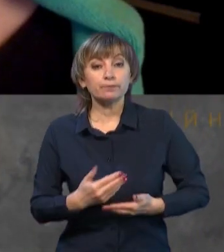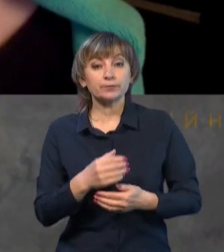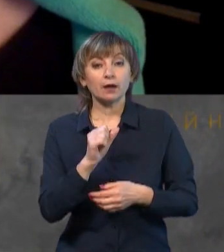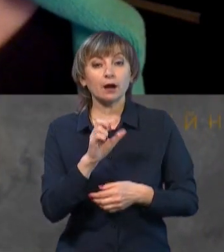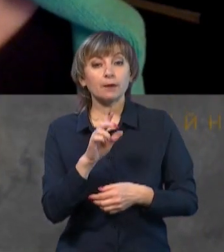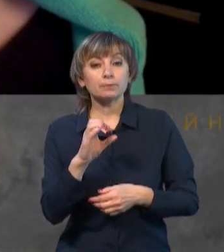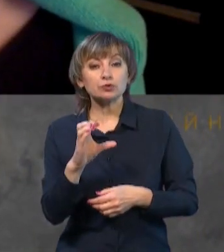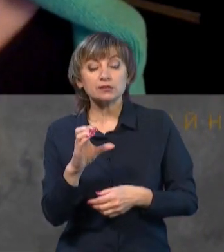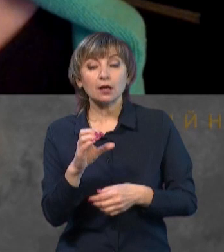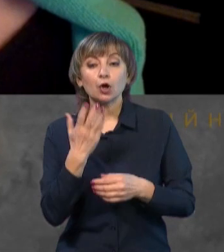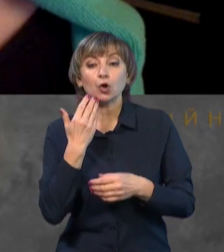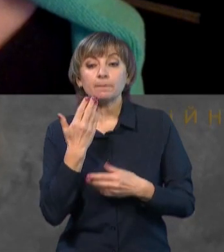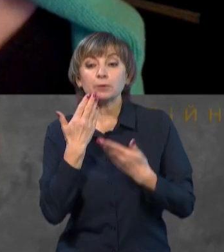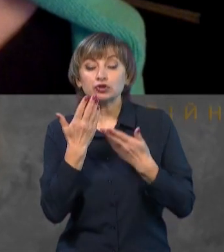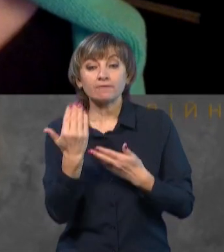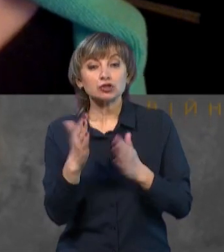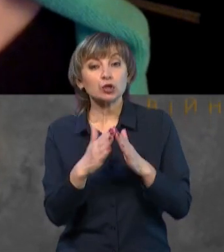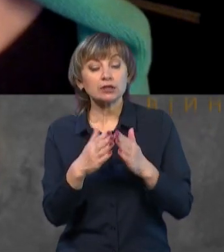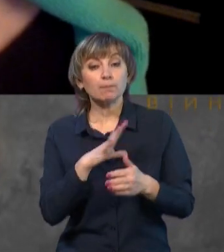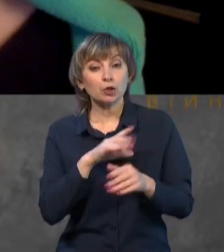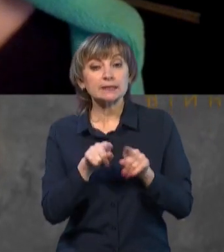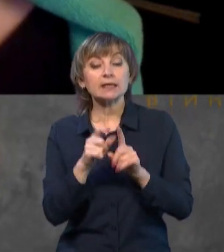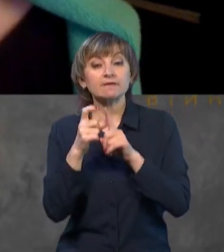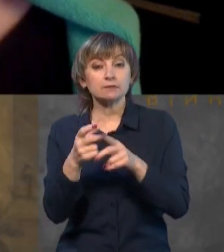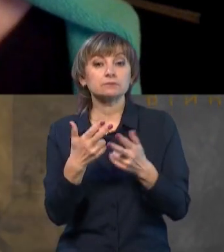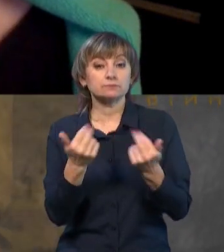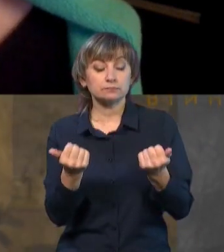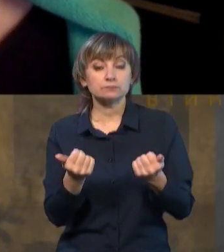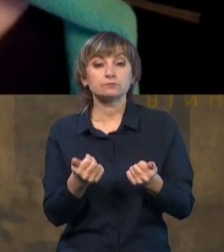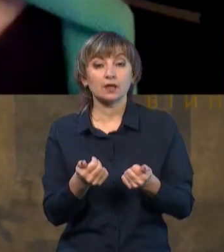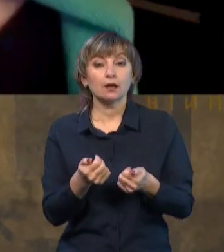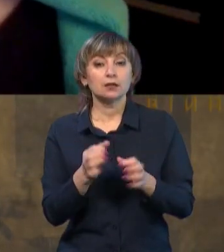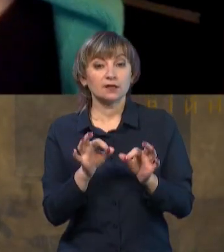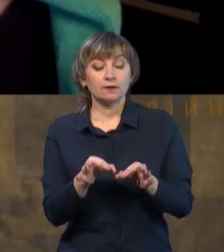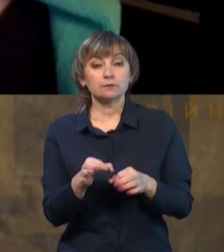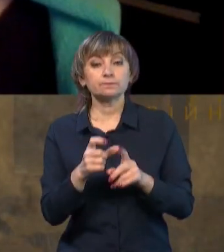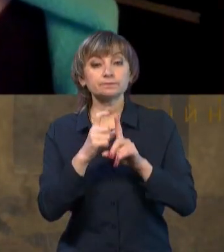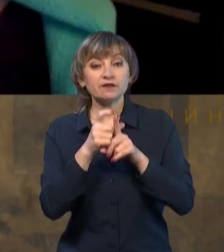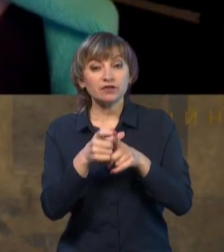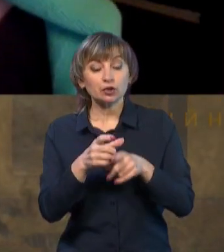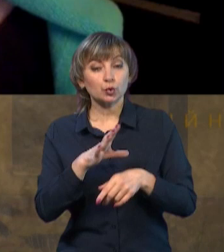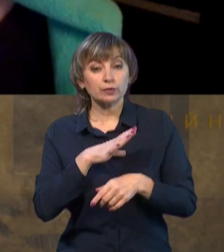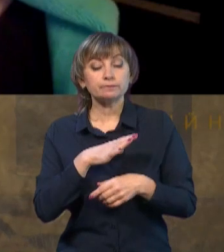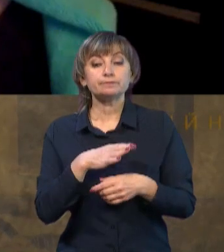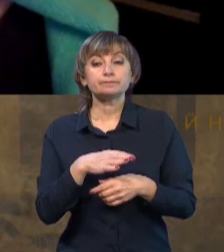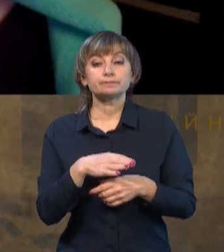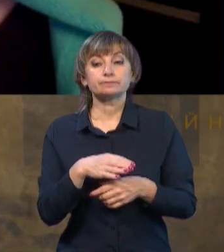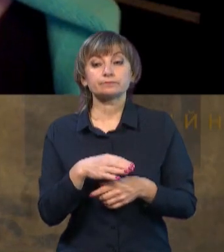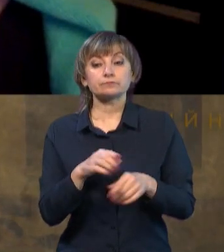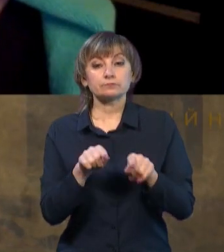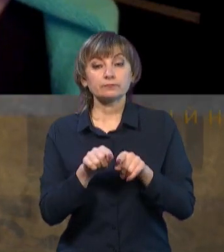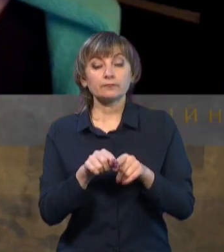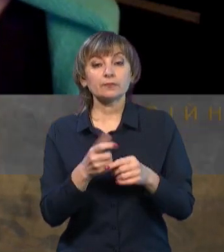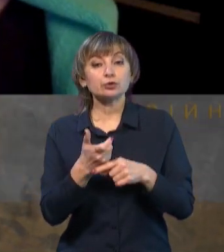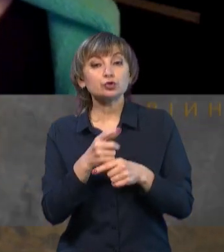після того, як прочитали вашу книгу? Чи були якісь такі відгуки? Так. Угу. Так, звичайно, відгуки були. Відгуки були, вони все одно такі